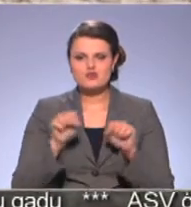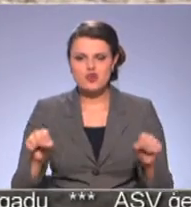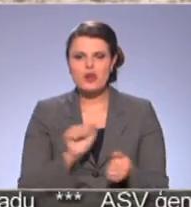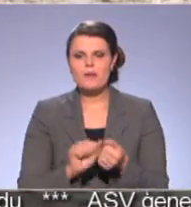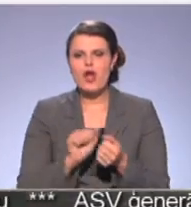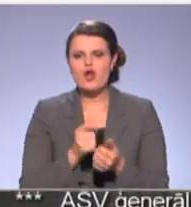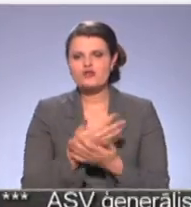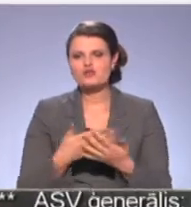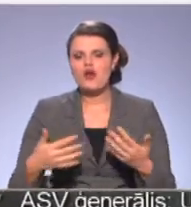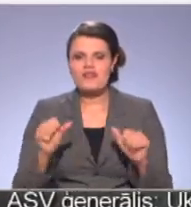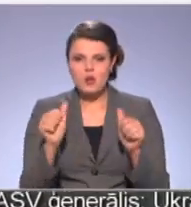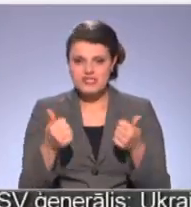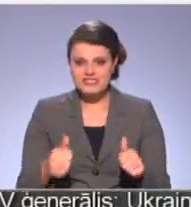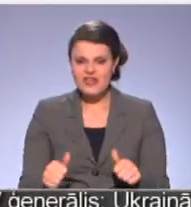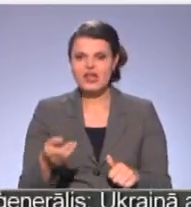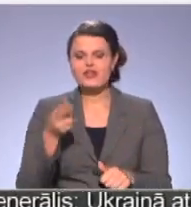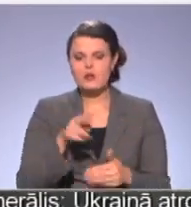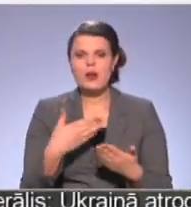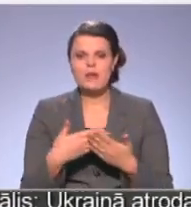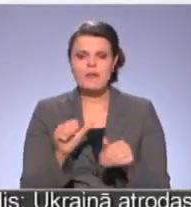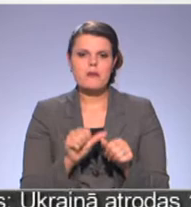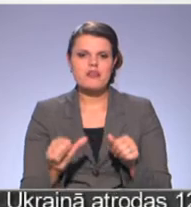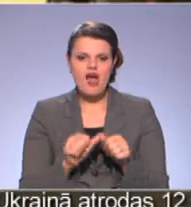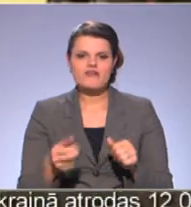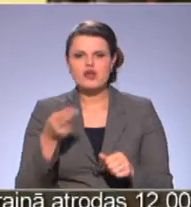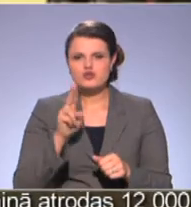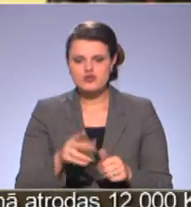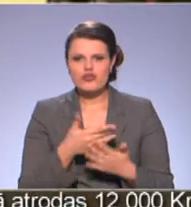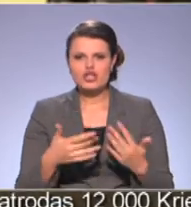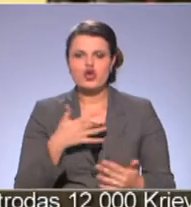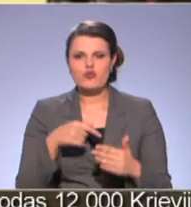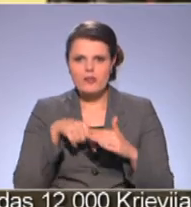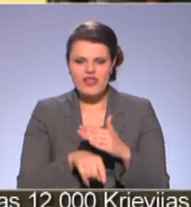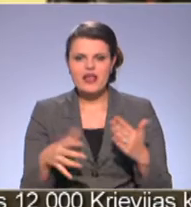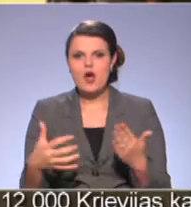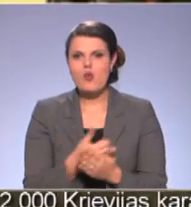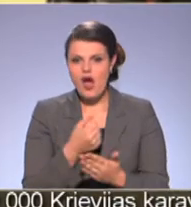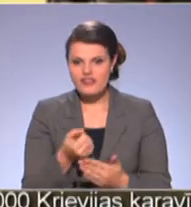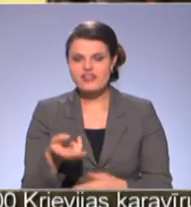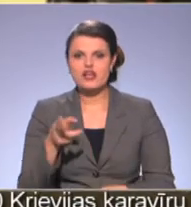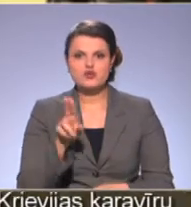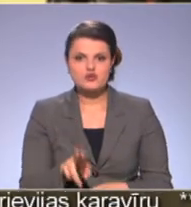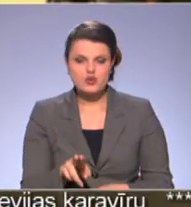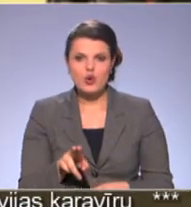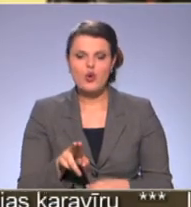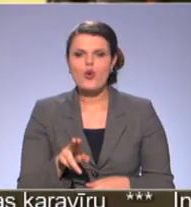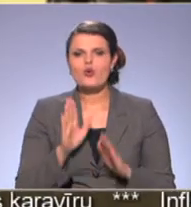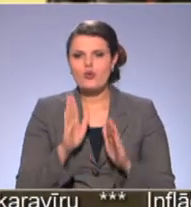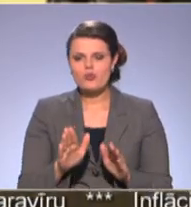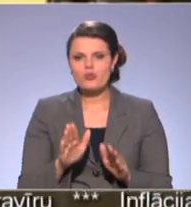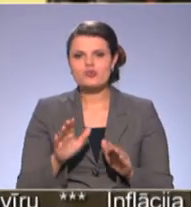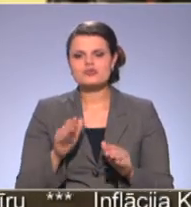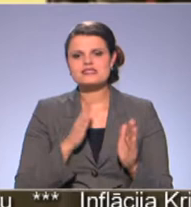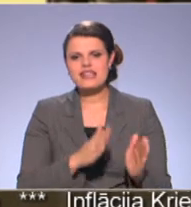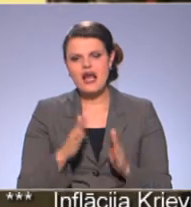dabas resursu teritorijas, piemēram, naftas un minerālu atradnes. Plānojuma rezultātā tiks sagatavots tāds, ka atļautās